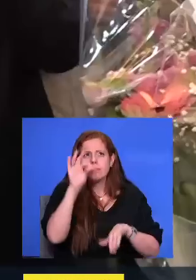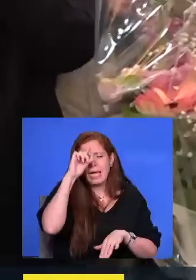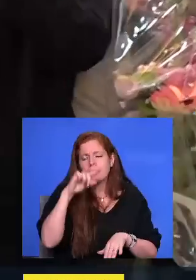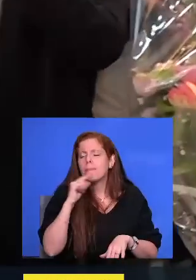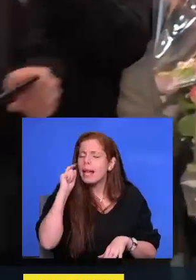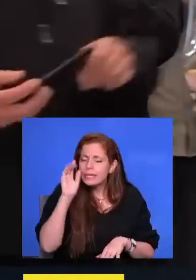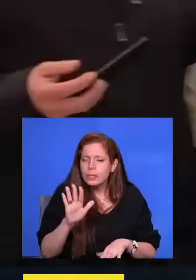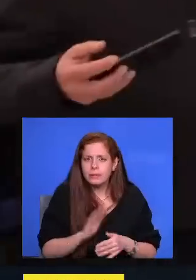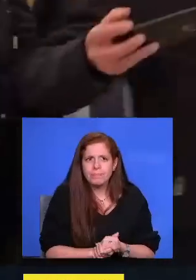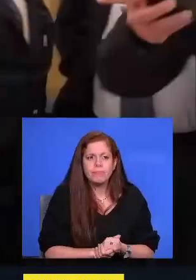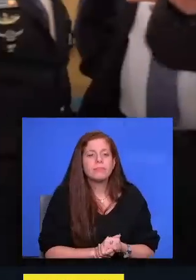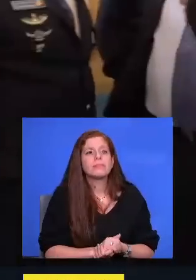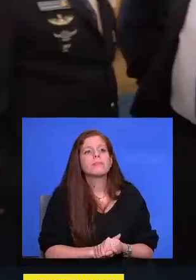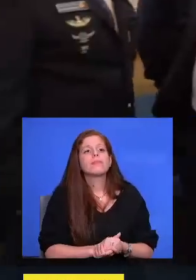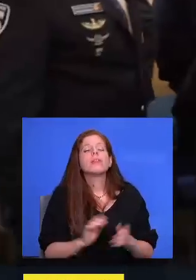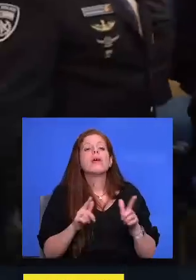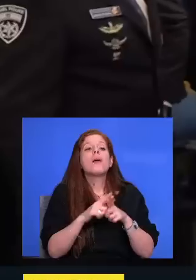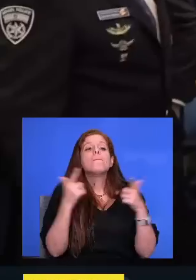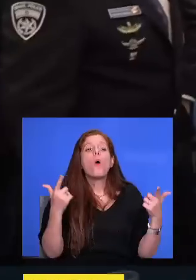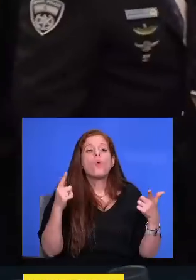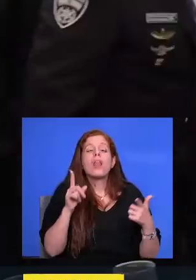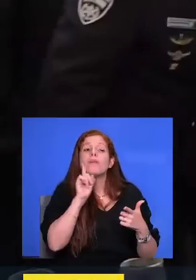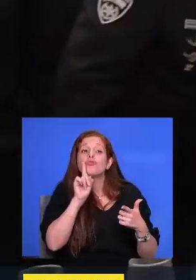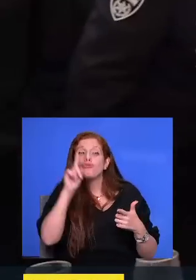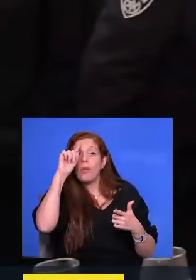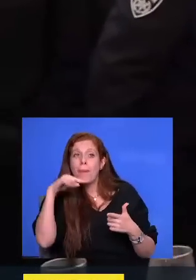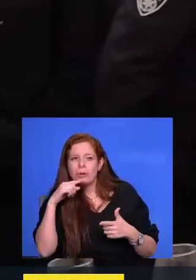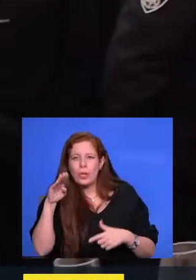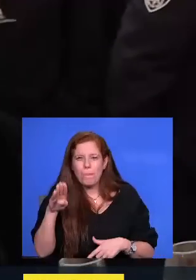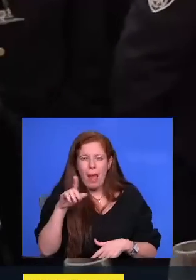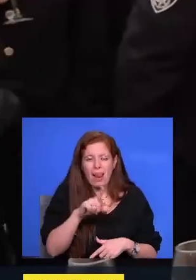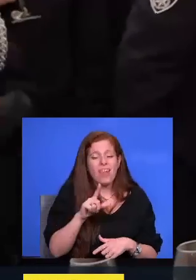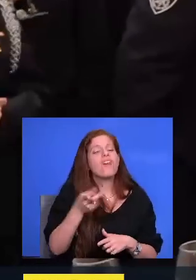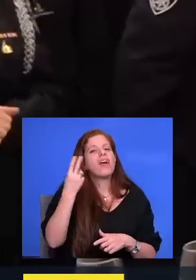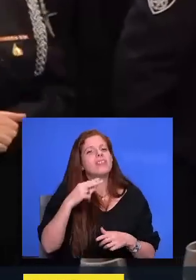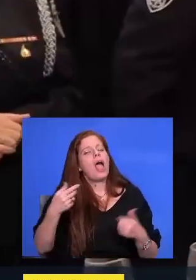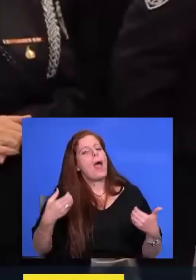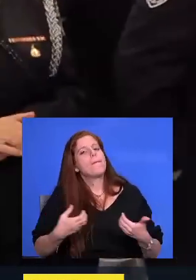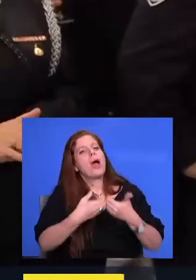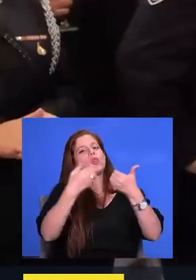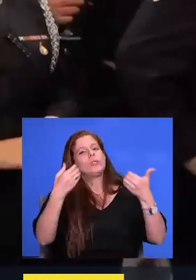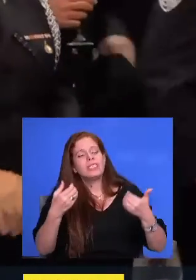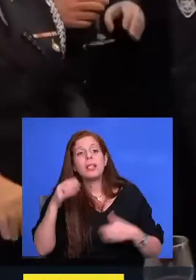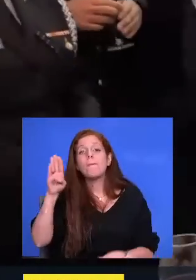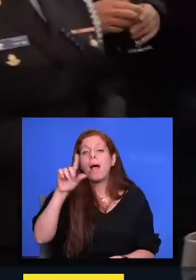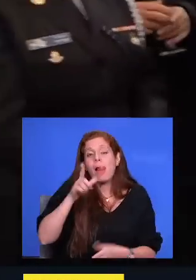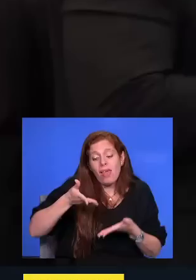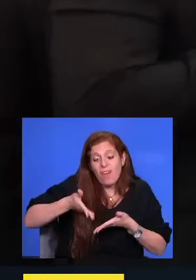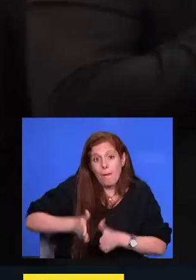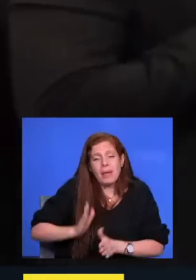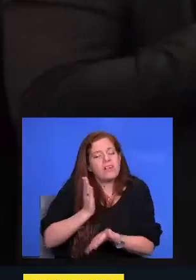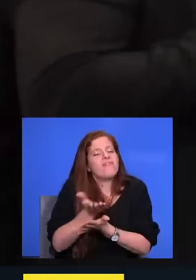נעלה, נביא את הילדים ונמצא את הרעיון. באולם על שם אביו של בר לב, חיים בר לב שהיה גם שר המשטרה, התקיימה רמת כוסית, בר לב הבן כבר לא